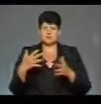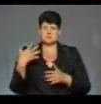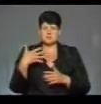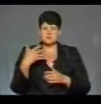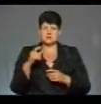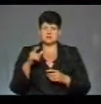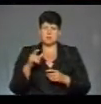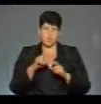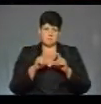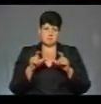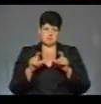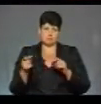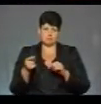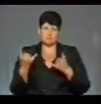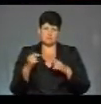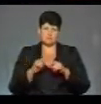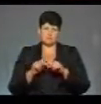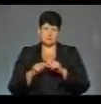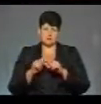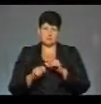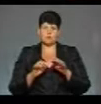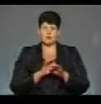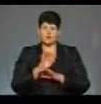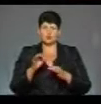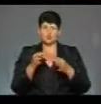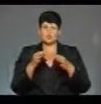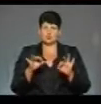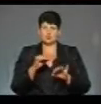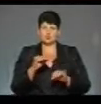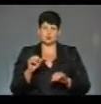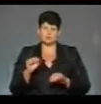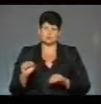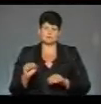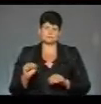об'єктів у Тернополі сьогодні перевірили волонтери проєкту «Доступно.UA».